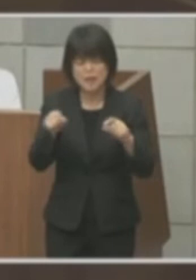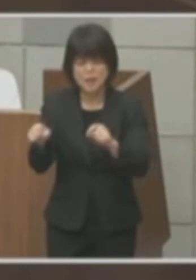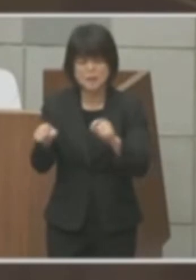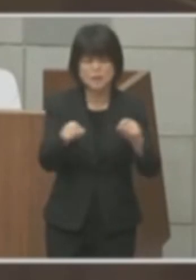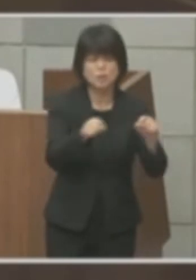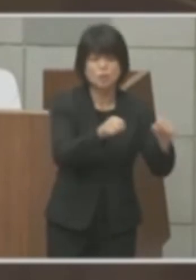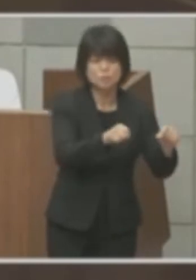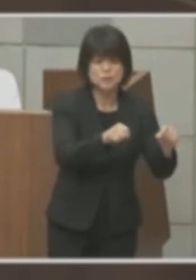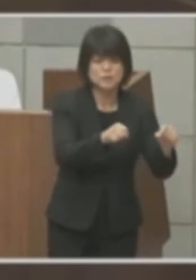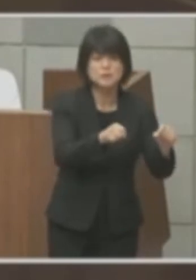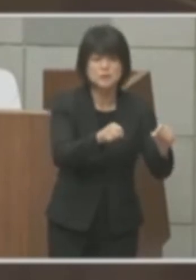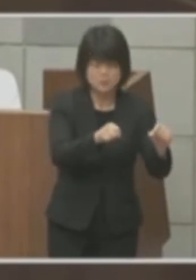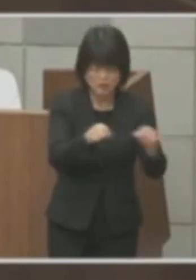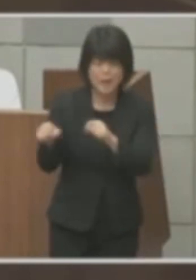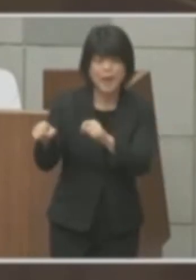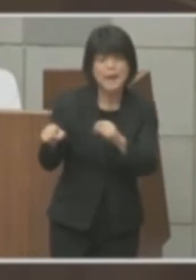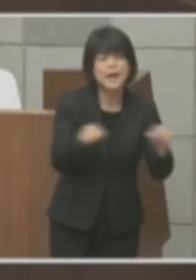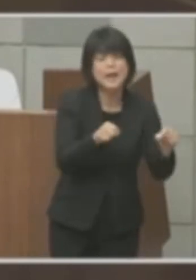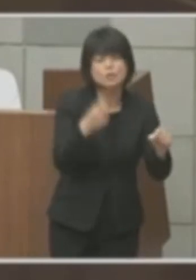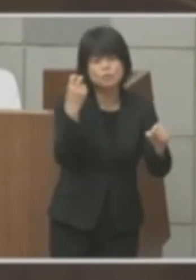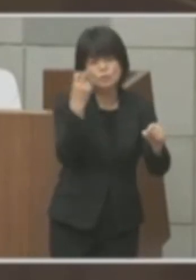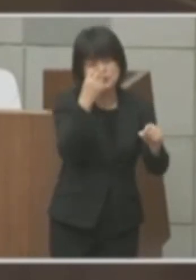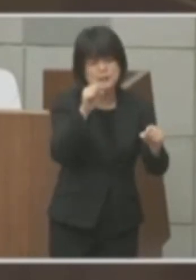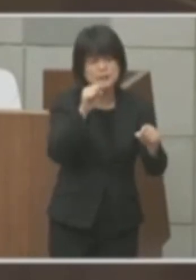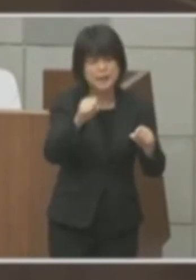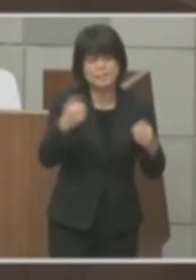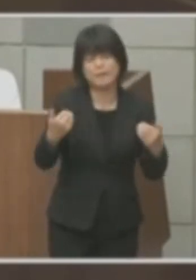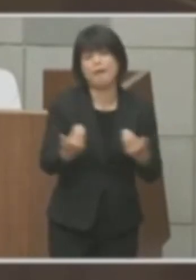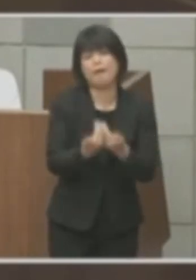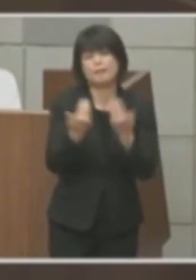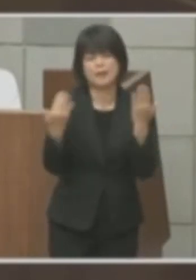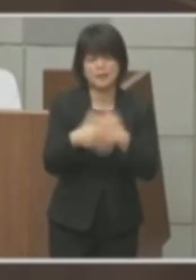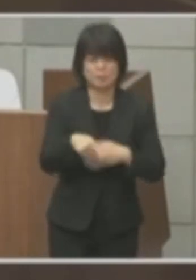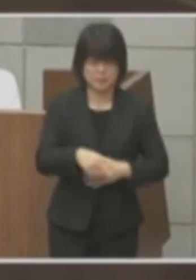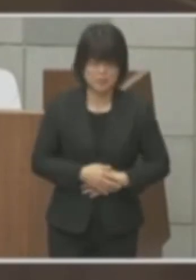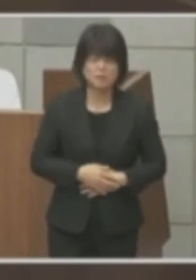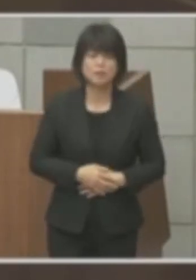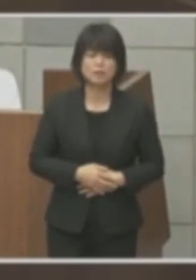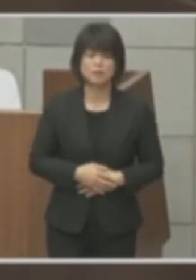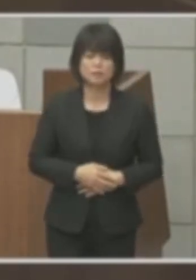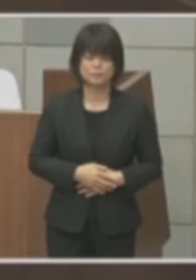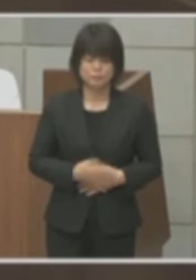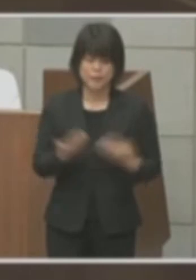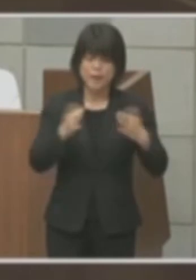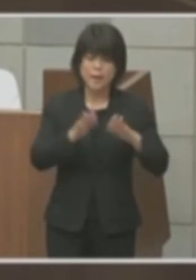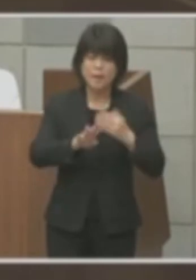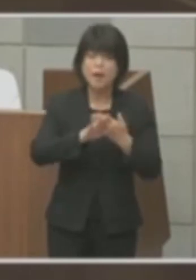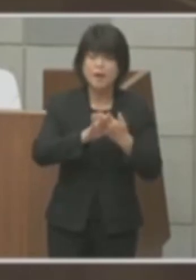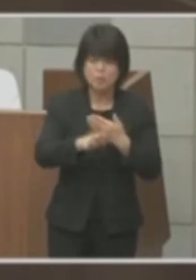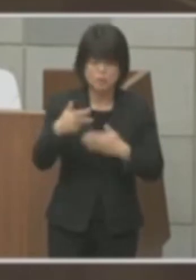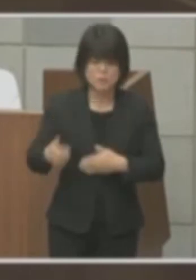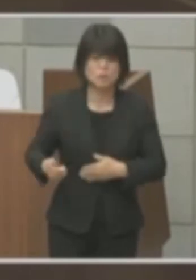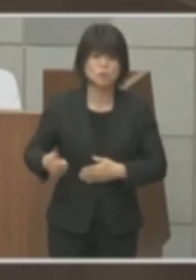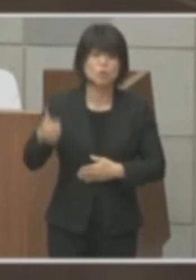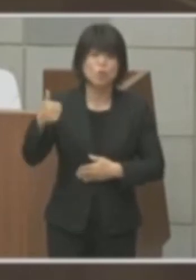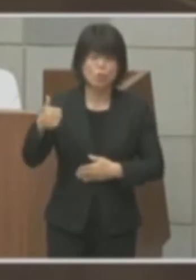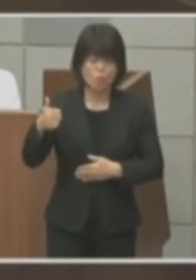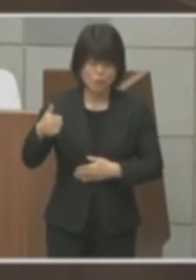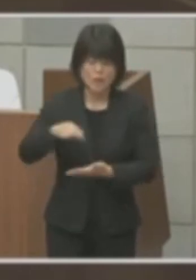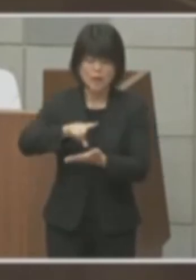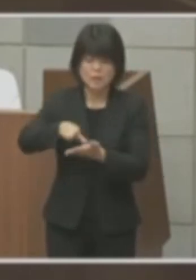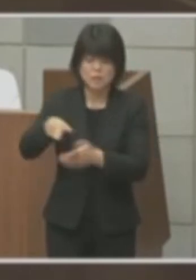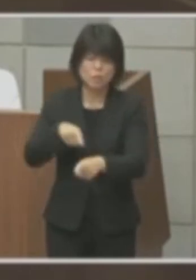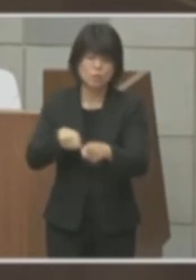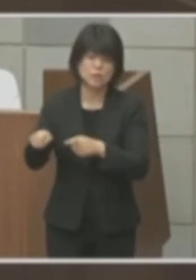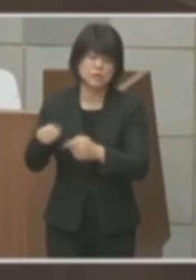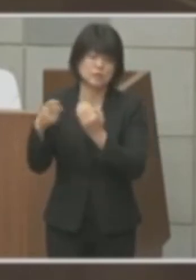り、すなわち継続審査に反対いたしました。議会閉会後、市長は直ちに地方自治法第